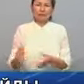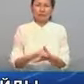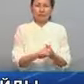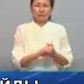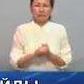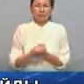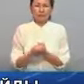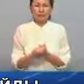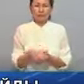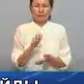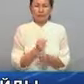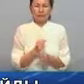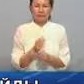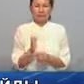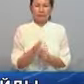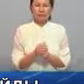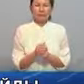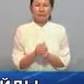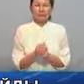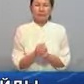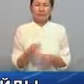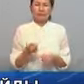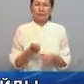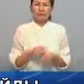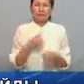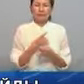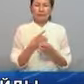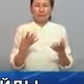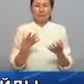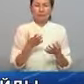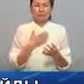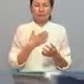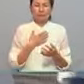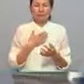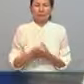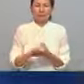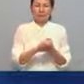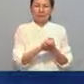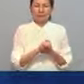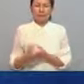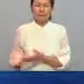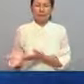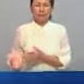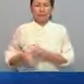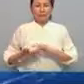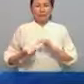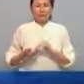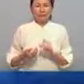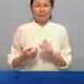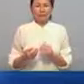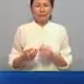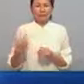айтады. Бұл мереке біздерді бірлікке, ынтымаққа шақыратын бір мерекелердің бірі. 30